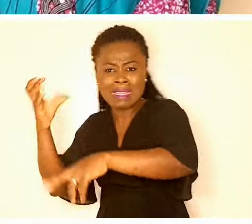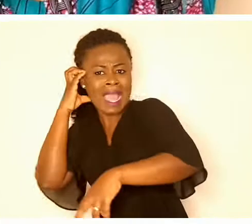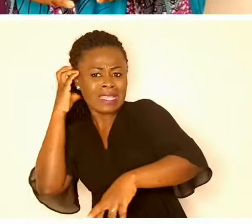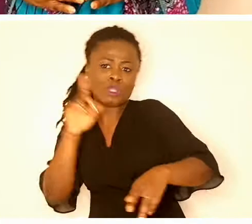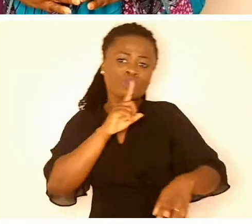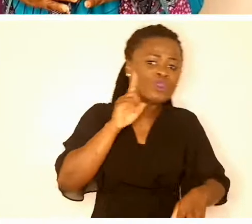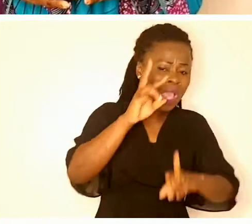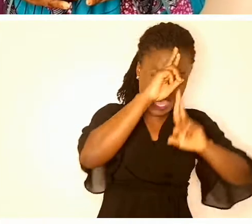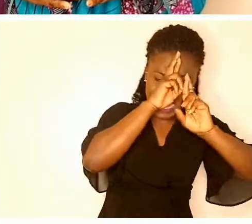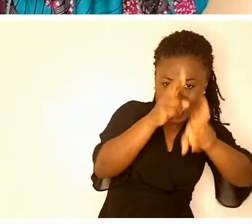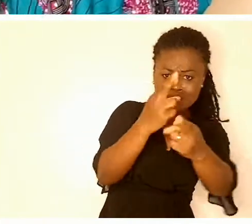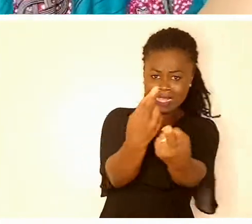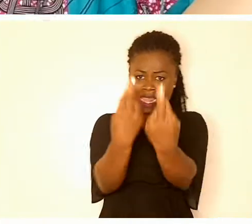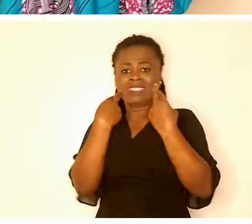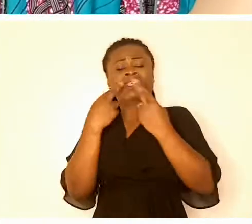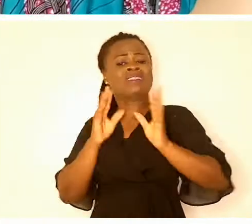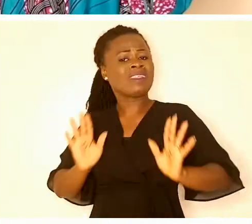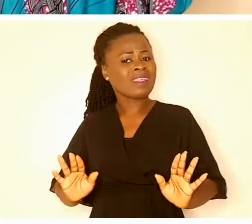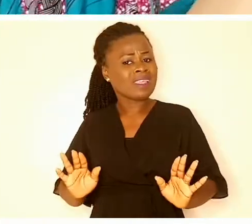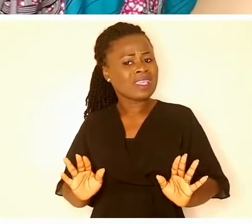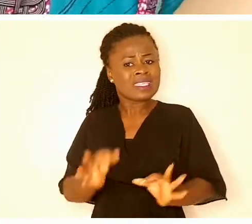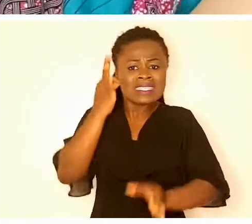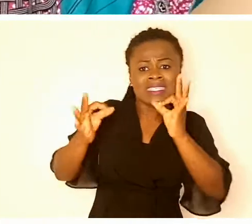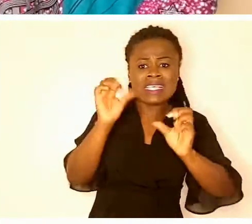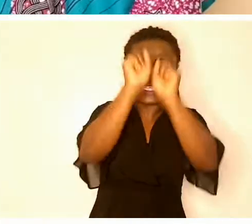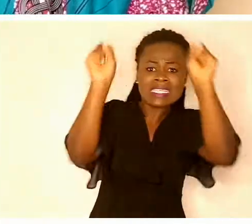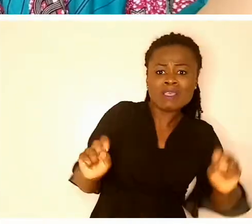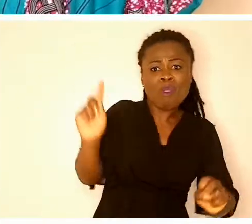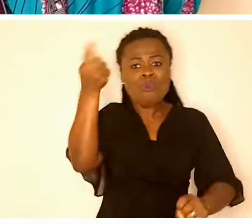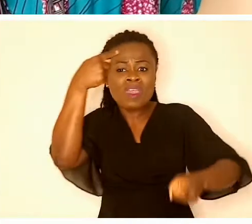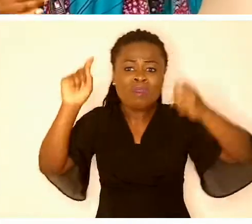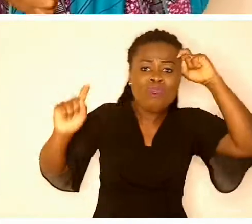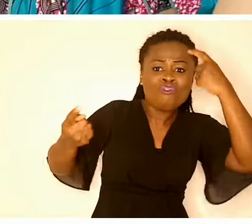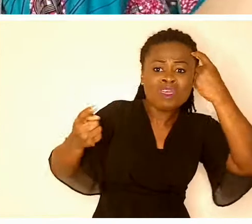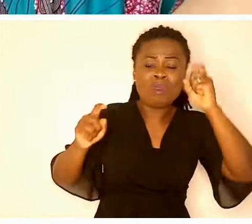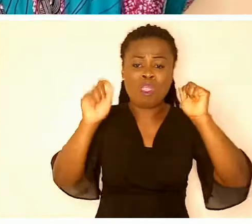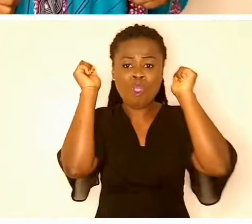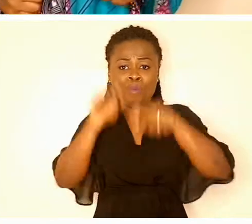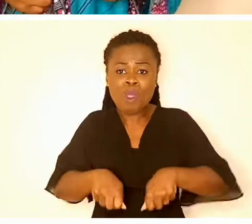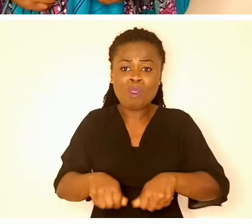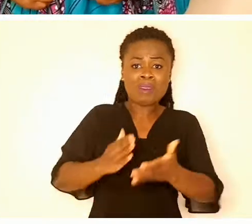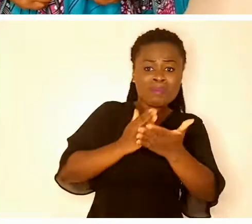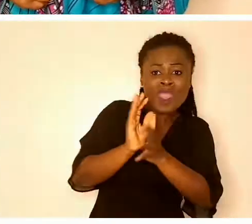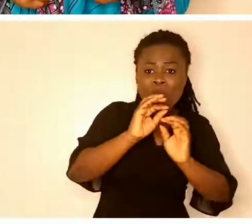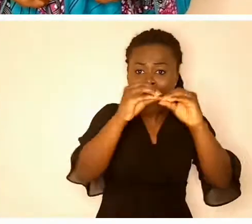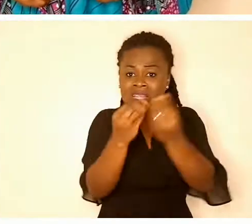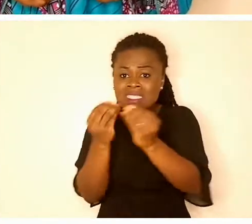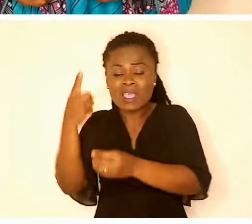tous. Il suffit que le système prenne en compte les sourds et vous n'aurez plus de sourds mendiants.